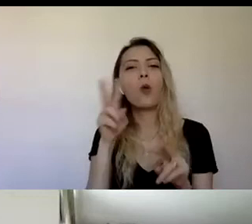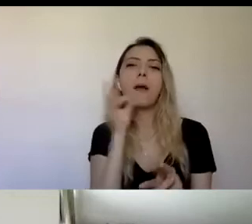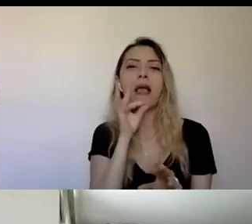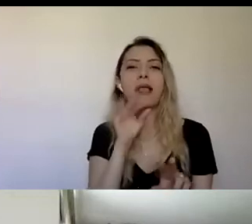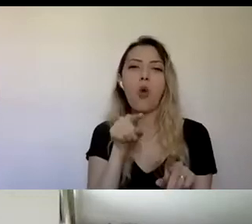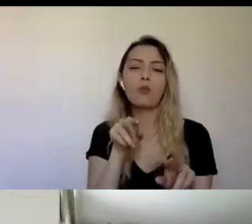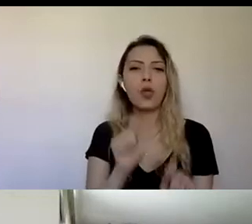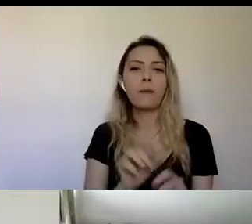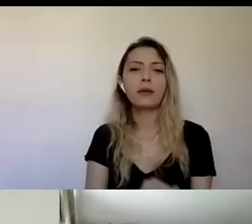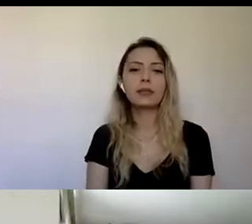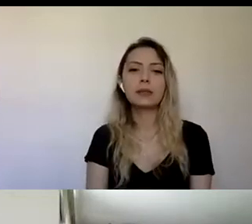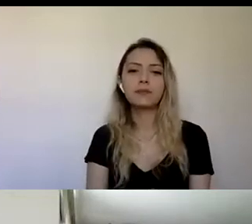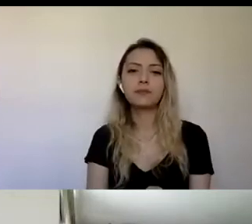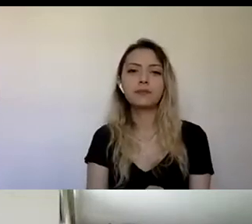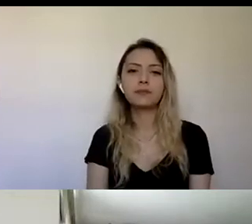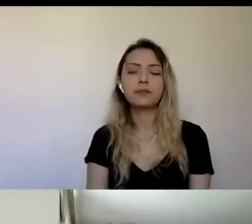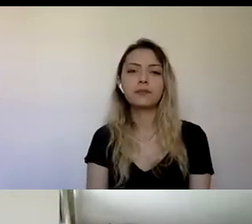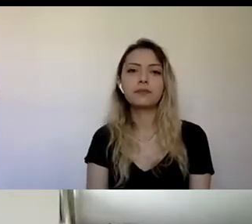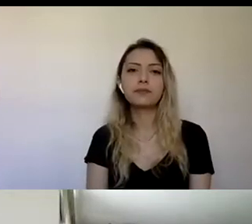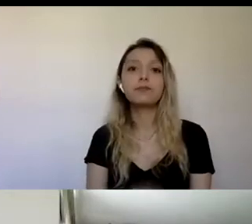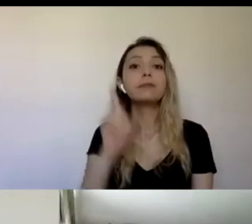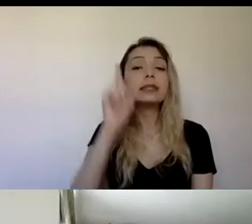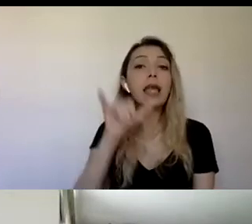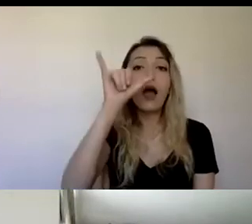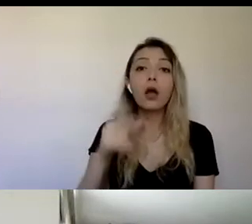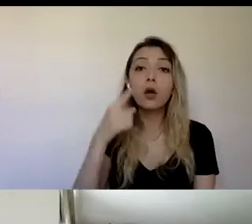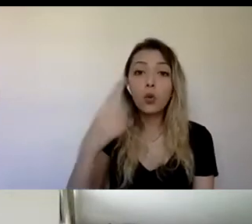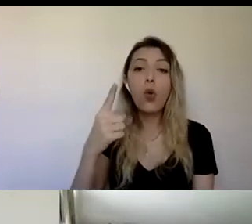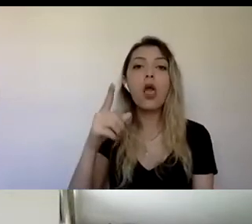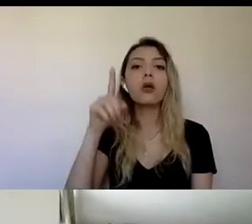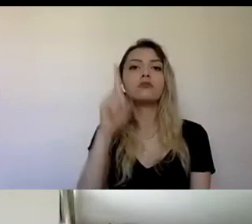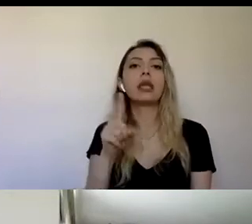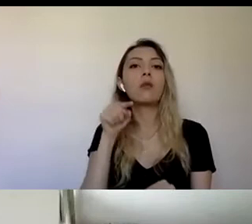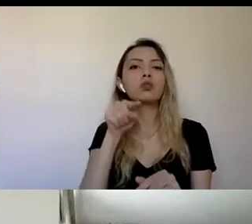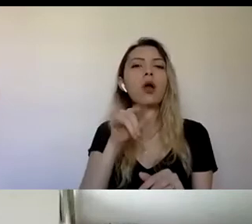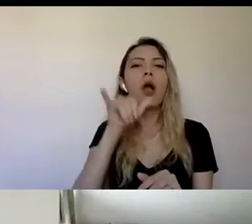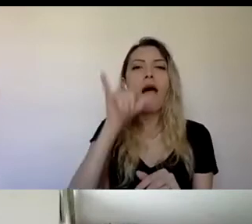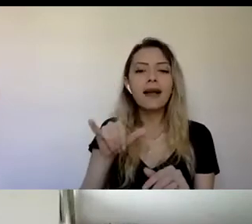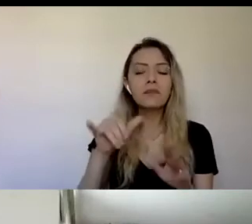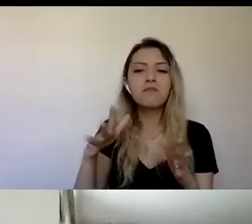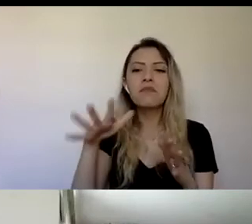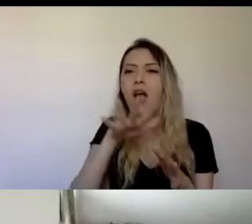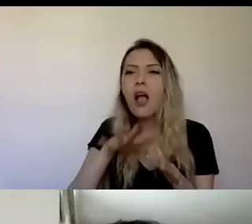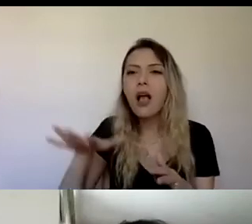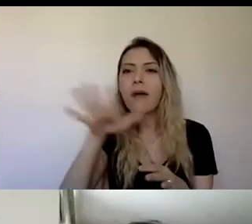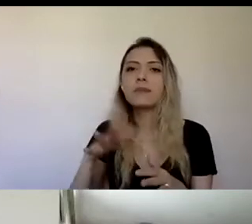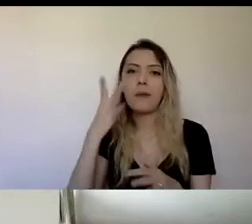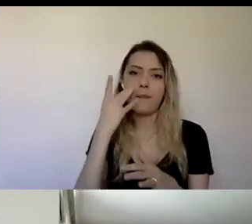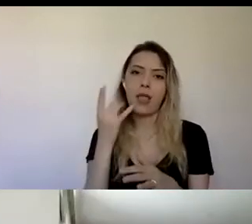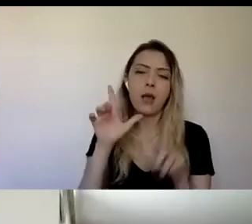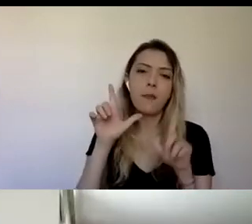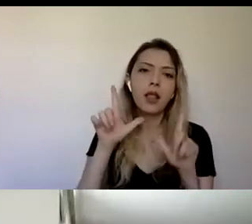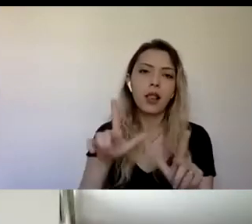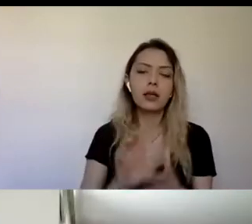belirlersiniz. Öz niteliklerini belirledikten sonra da kapsamını belirlersiniz bu her öz niteliğin.